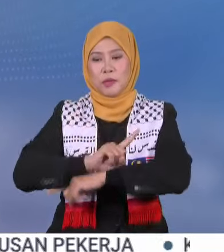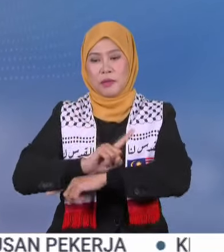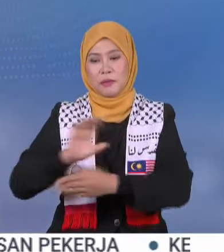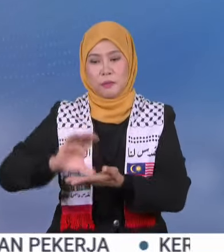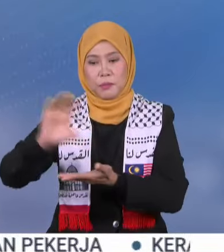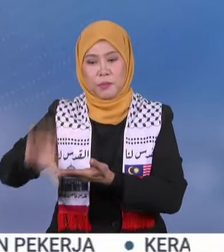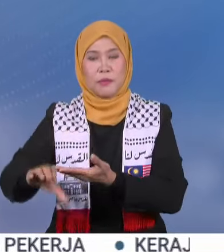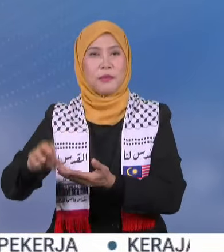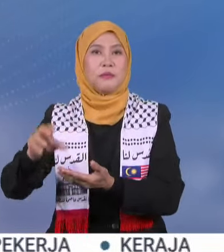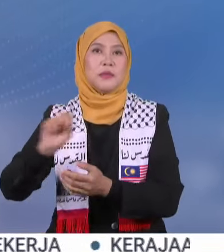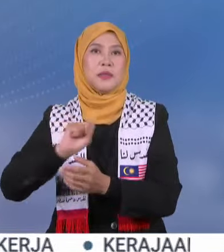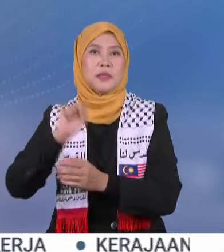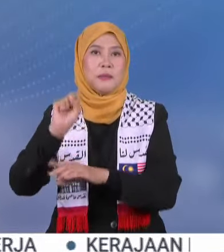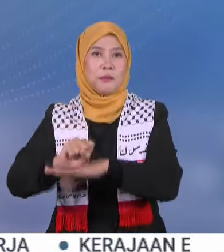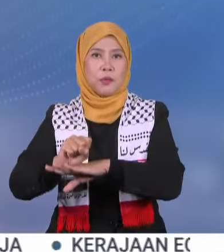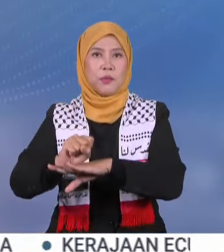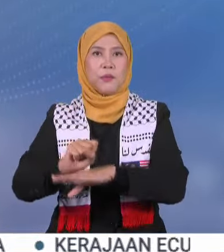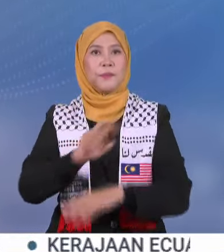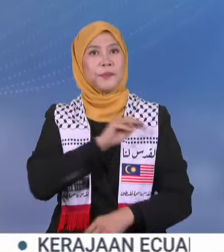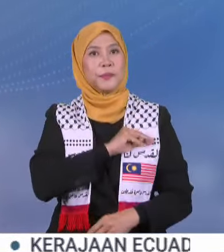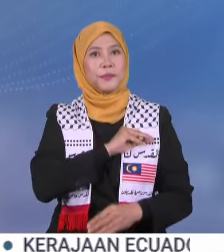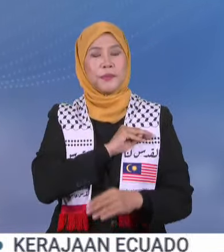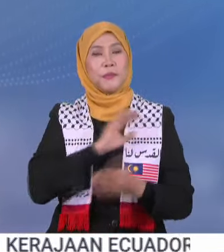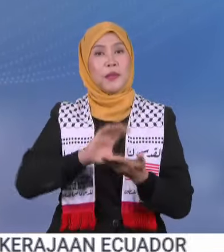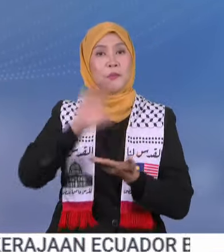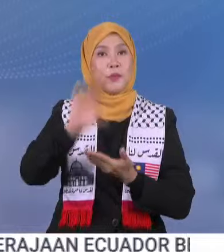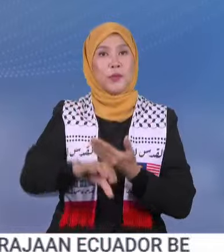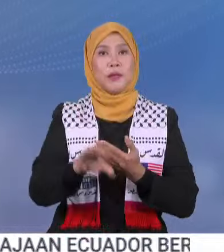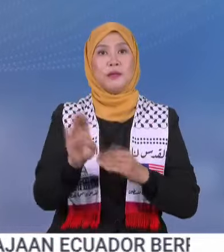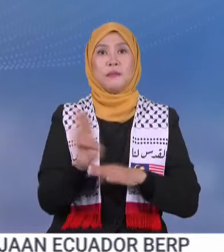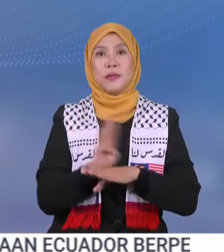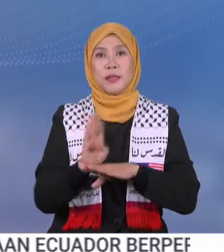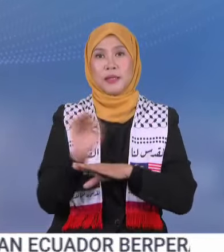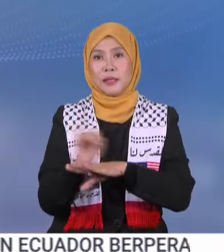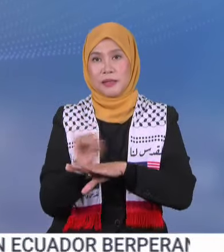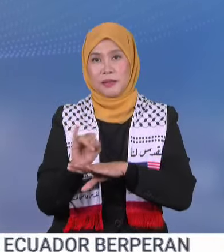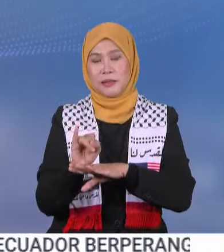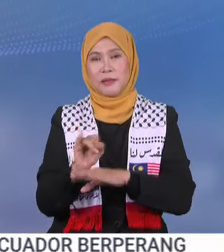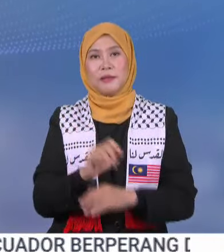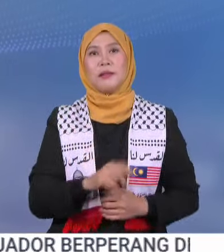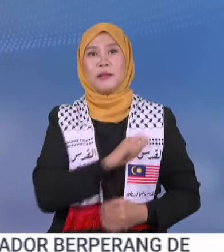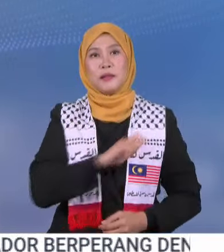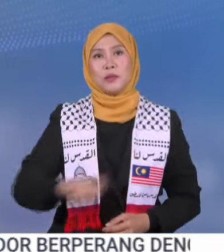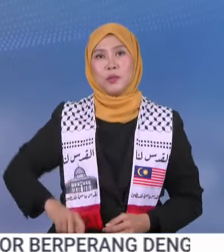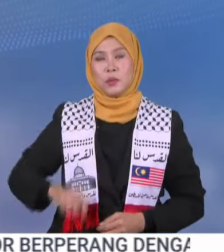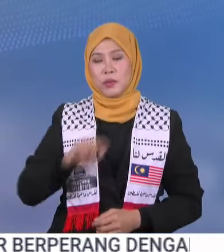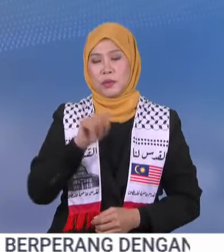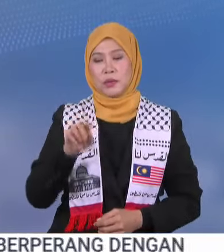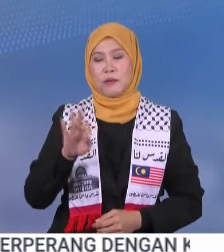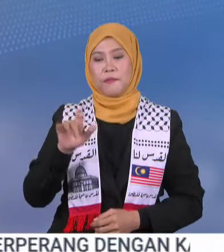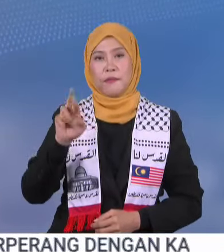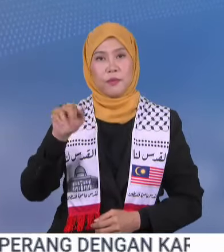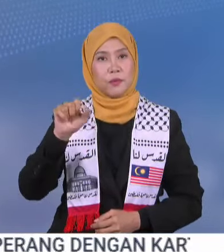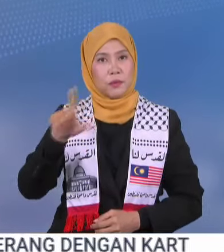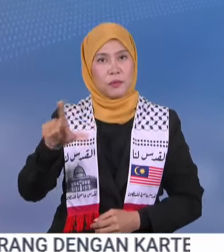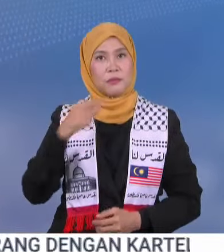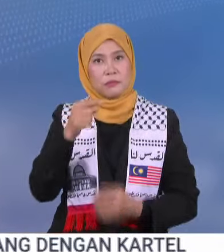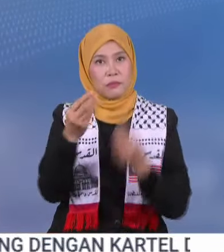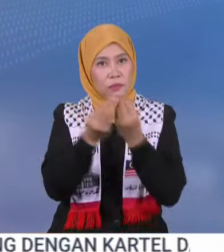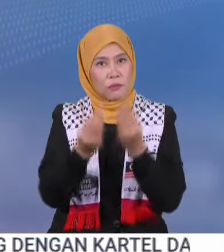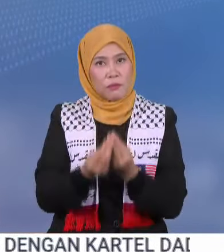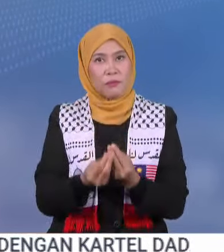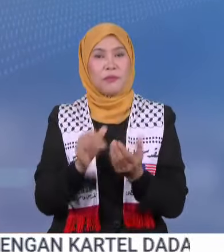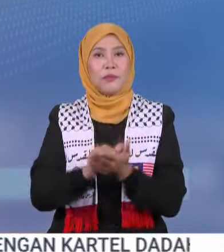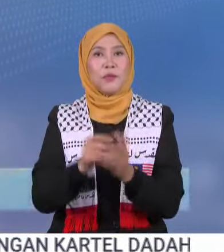ke Singapura menteri pelaburan perdagangan dan industri Tengku Datuk Seri zafrul Abdul Aziz berkata nilai itu dijana bersama dua